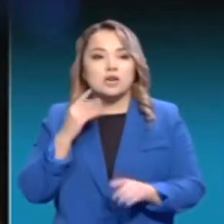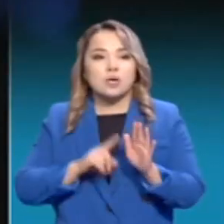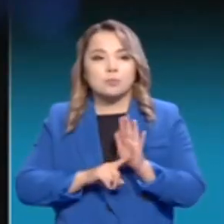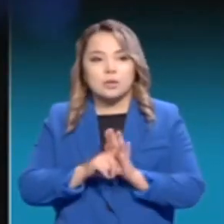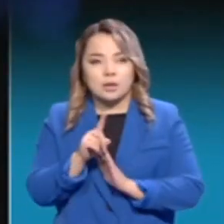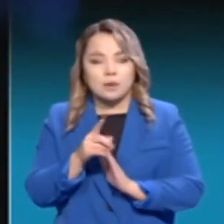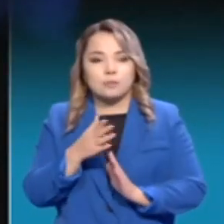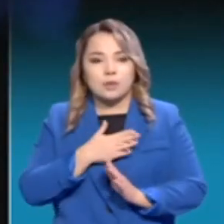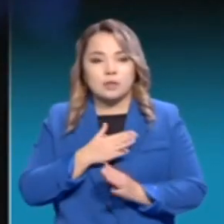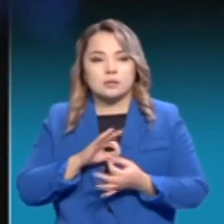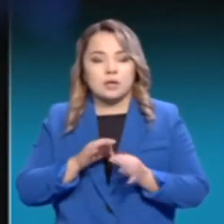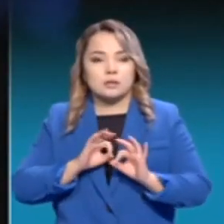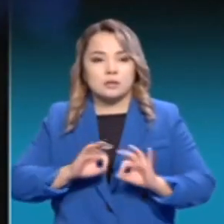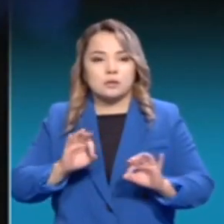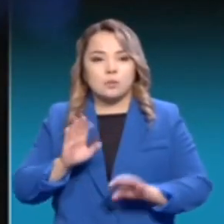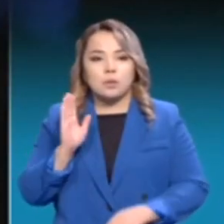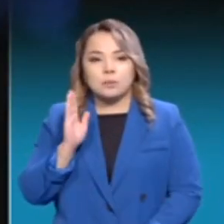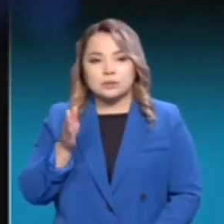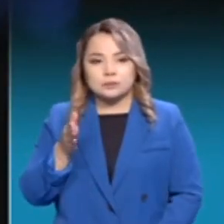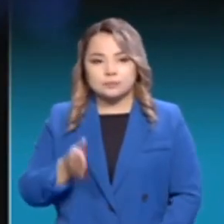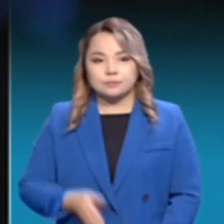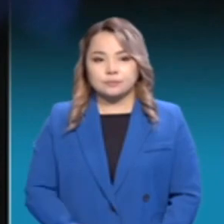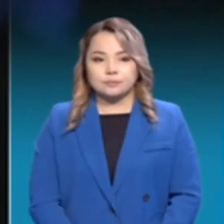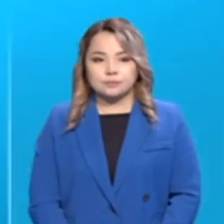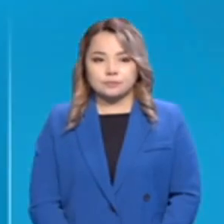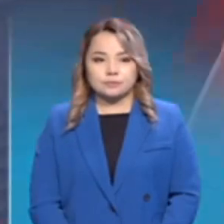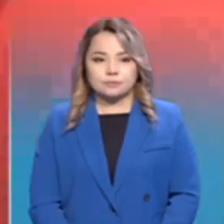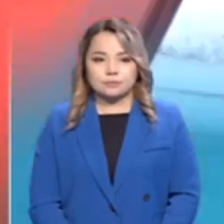беріледі? Мен Әділбек Серікұлы сәлден соң.